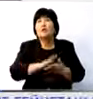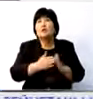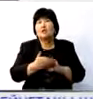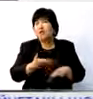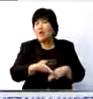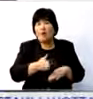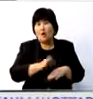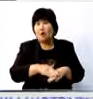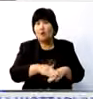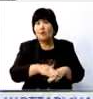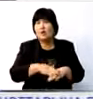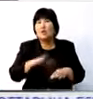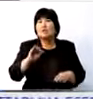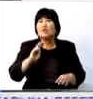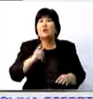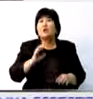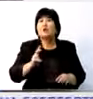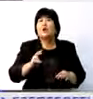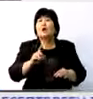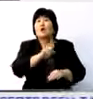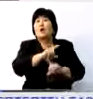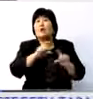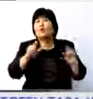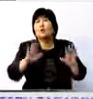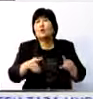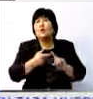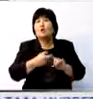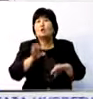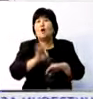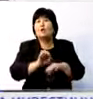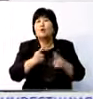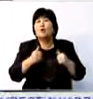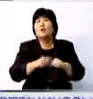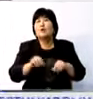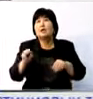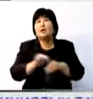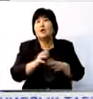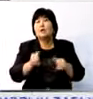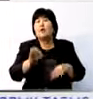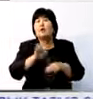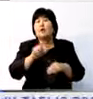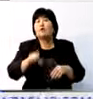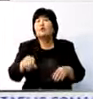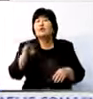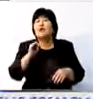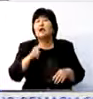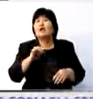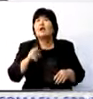ауыр. Жаңақорған аудандық орталық ауруханасында жұқпалы аурулар бөлімінде ем қабылдап жатыр. Науқастың диагнозы